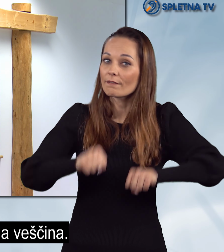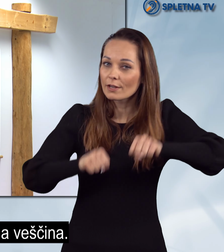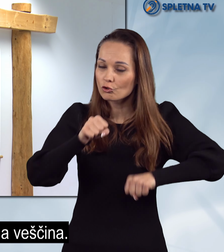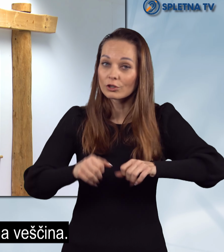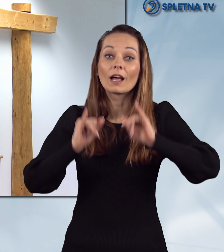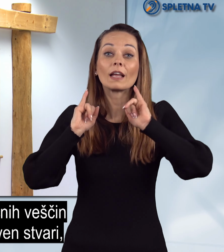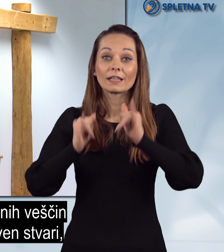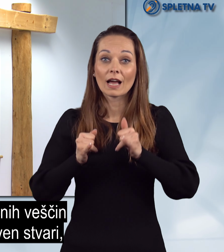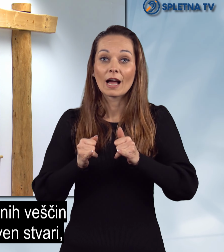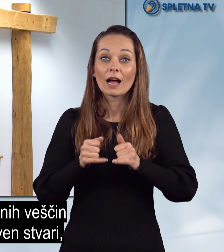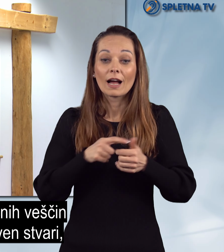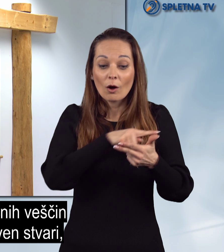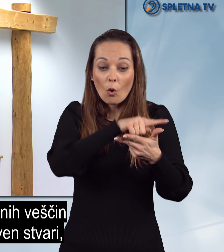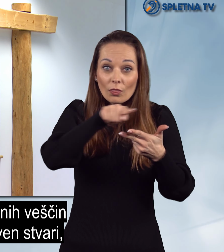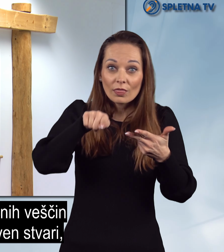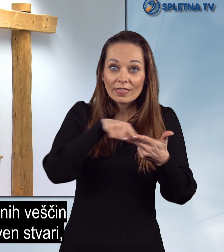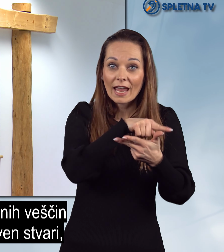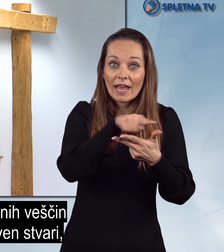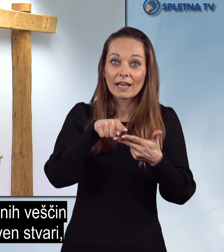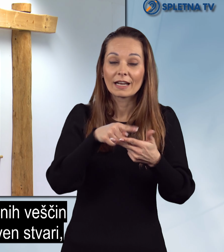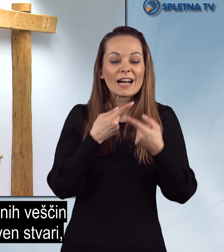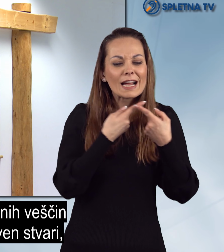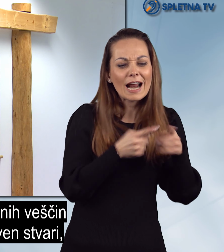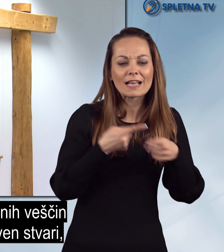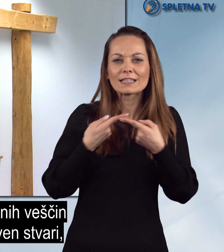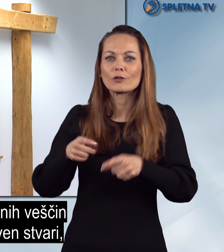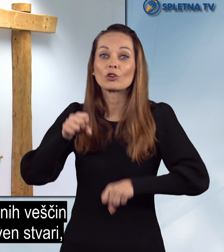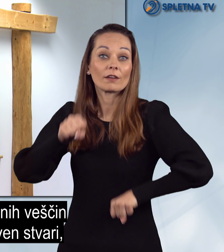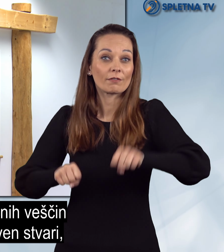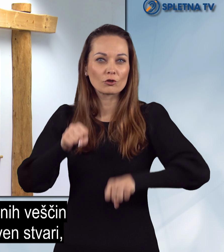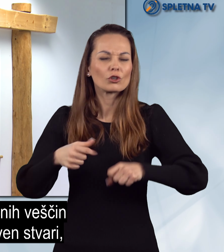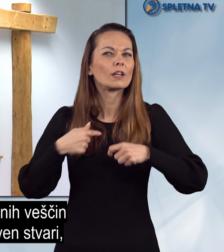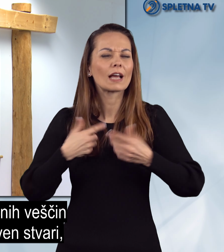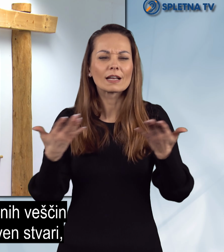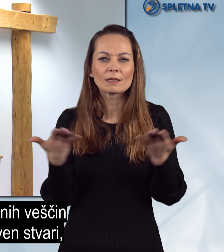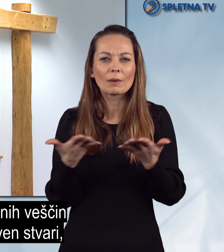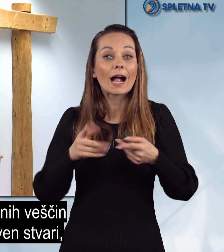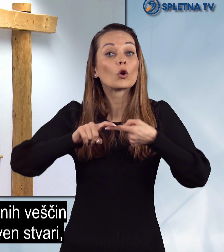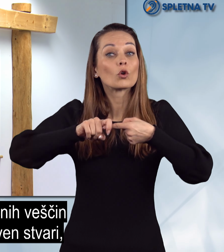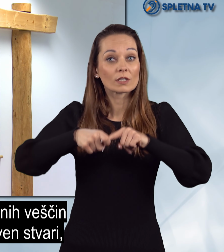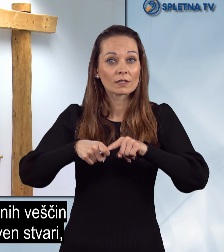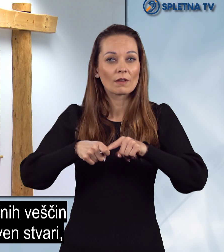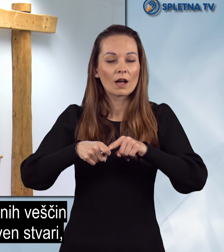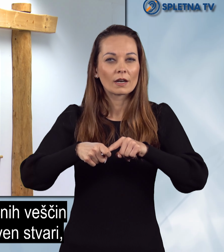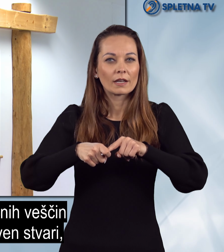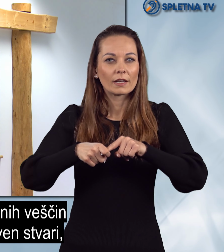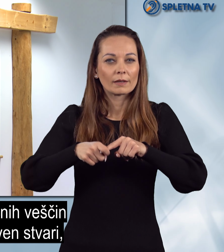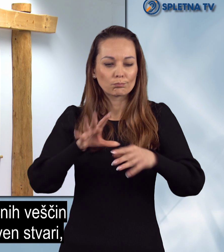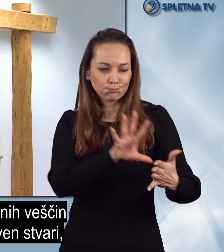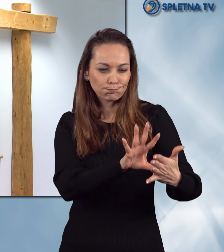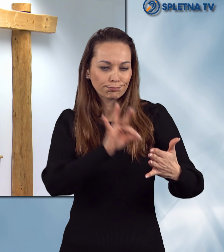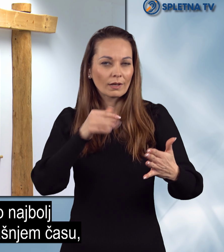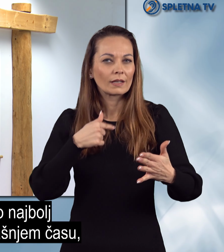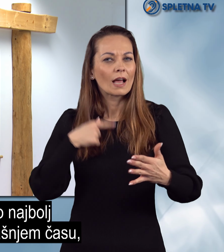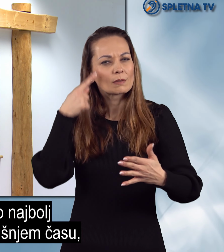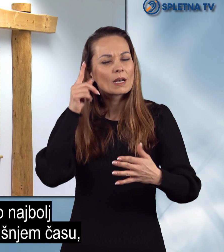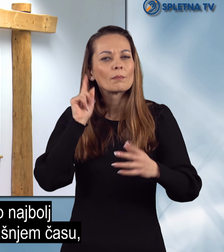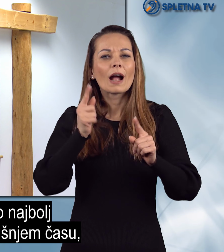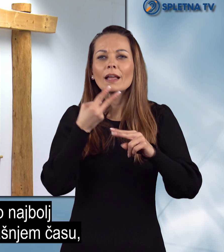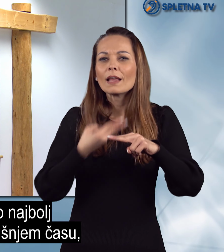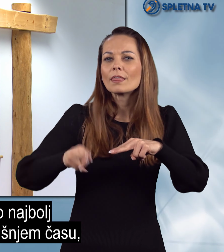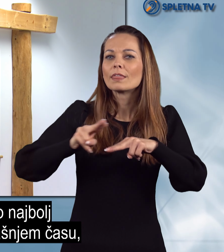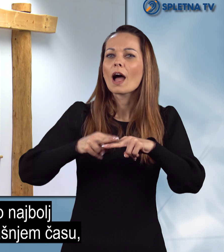veščina. In od teh različnih veščin sem nekako stvari potegnil ven, kjer se mi